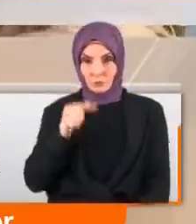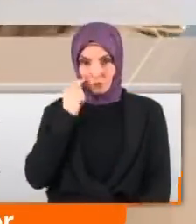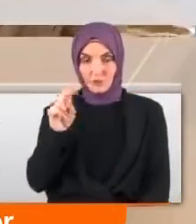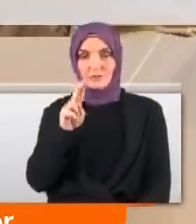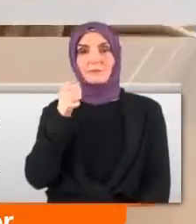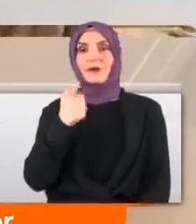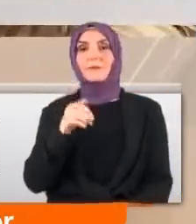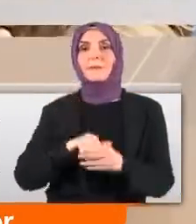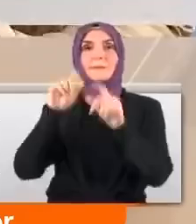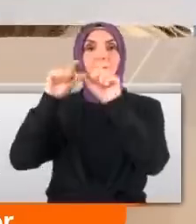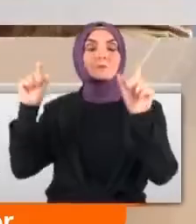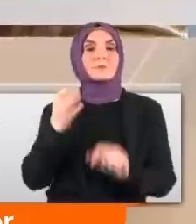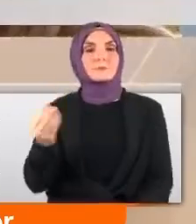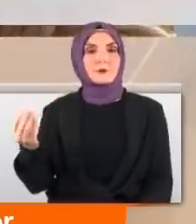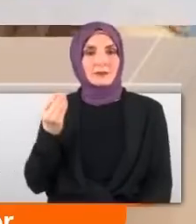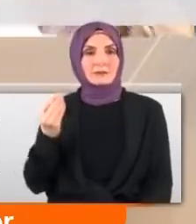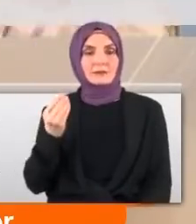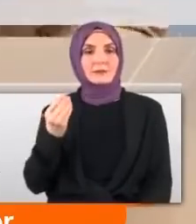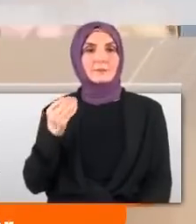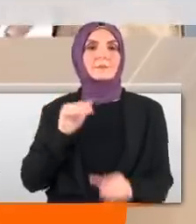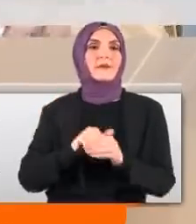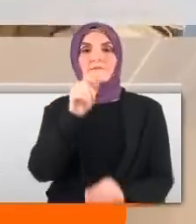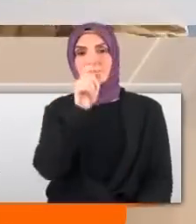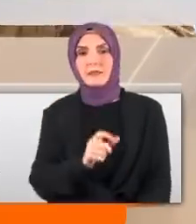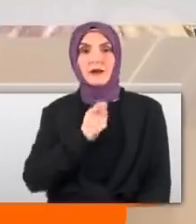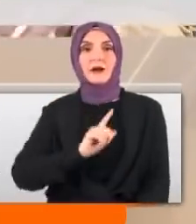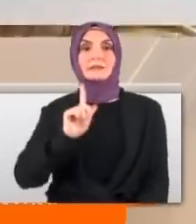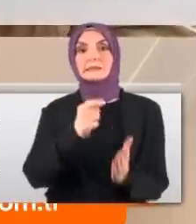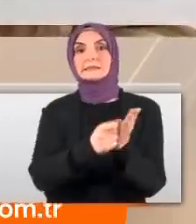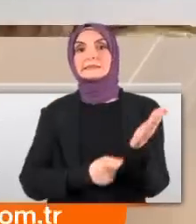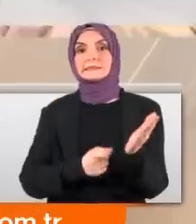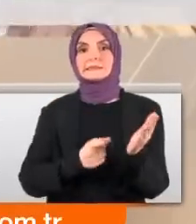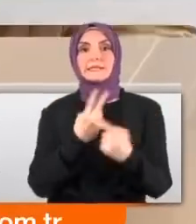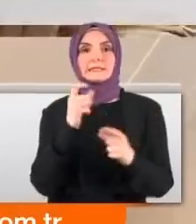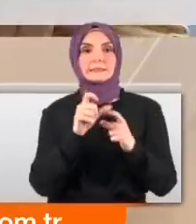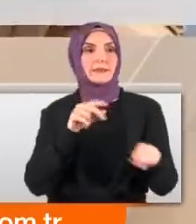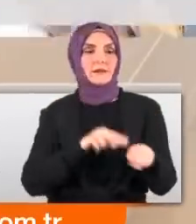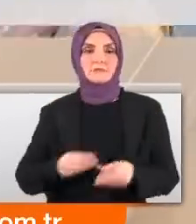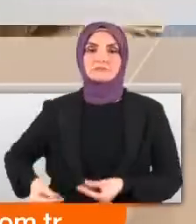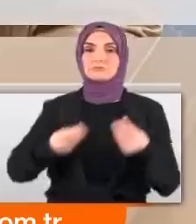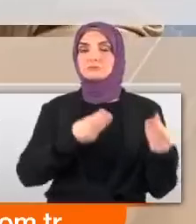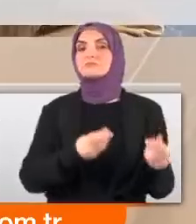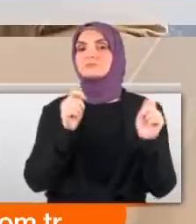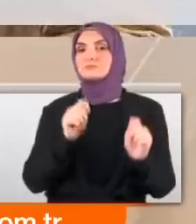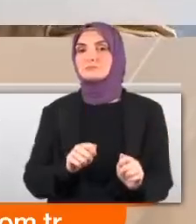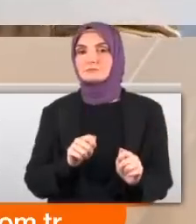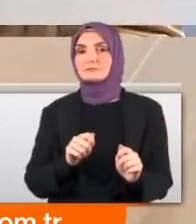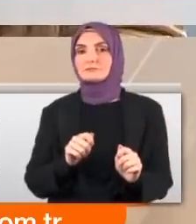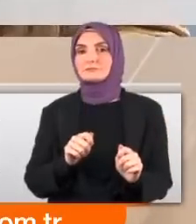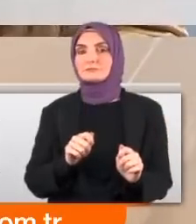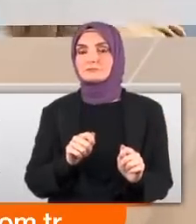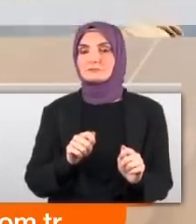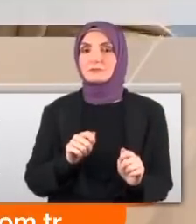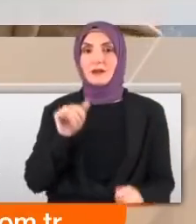milletvekili aday listesini Yüksek Seçim Kurulu'na sundu. 14 Mayıs seçimlerine girmek için hak kazanan partiler